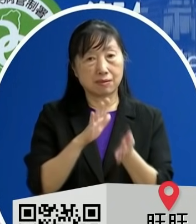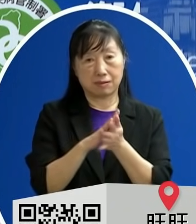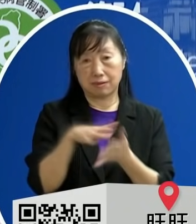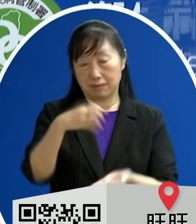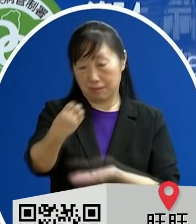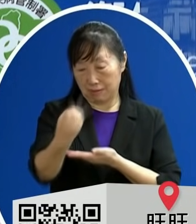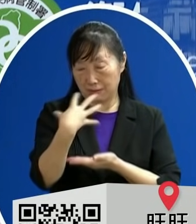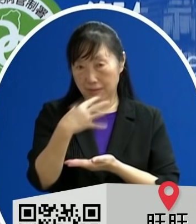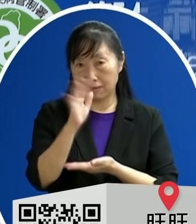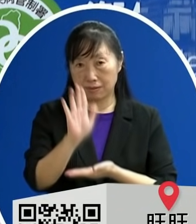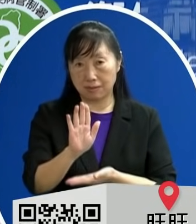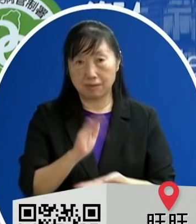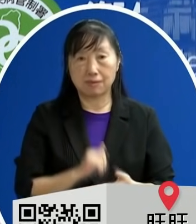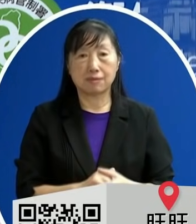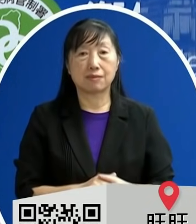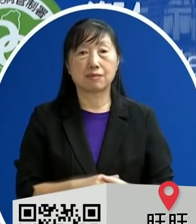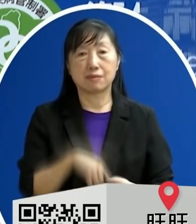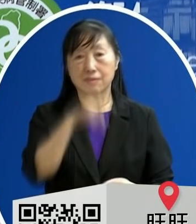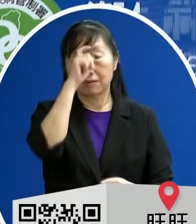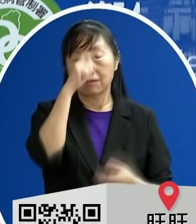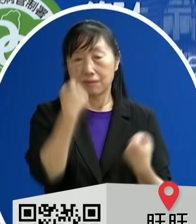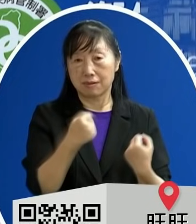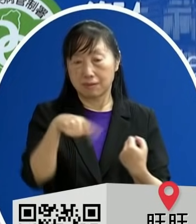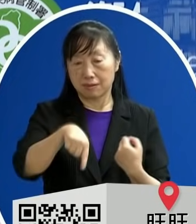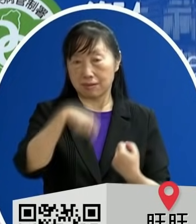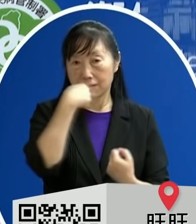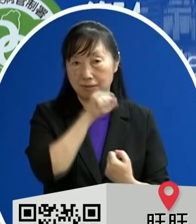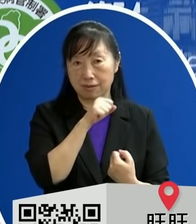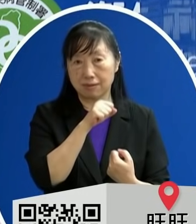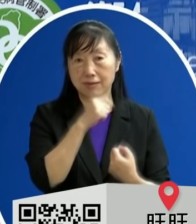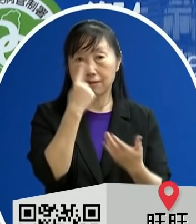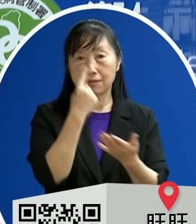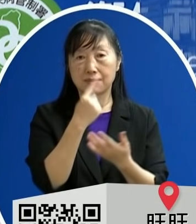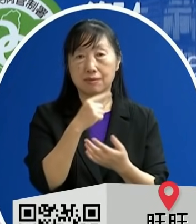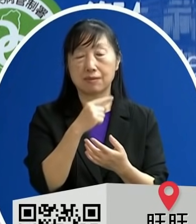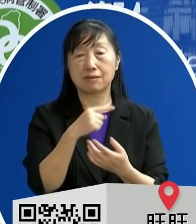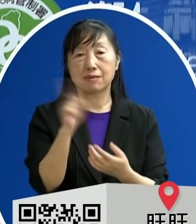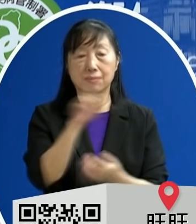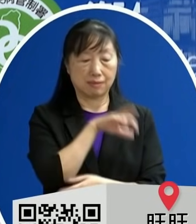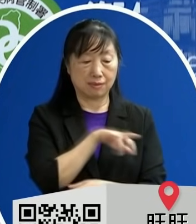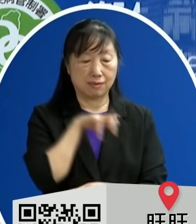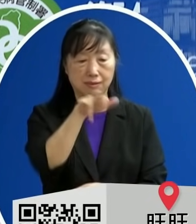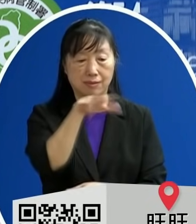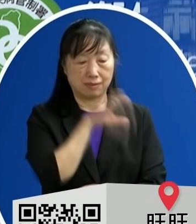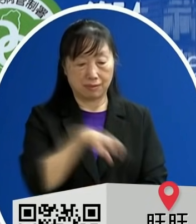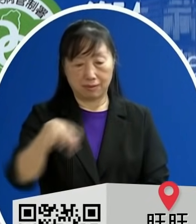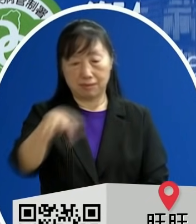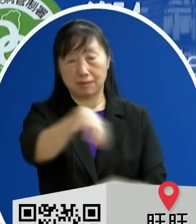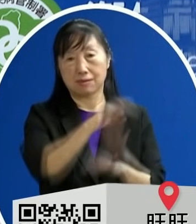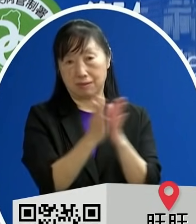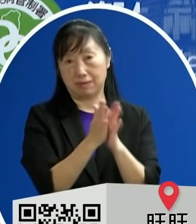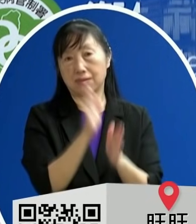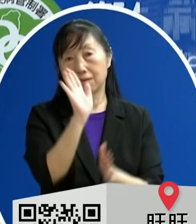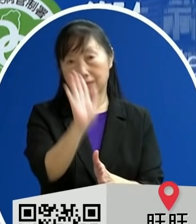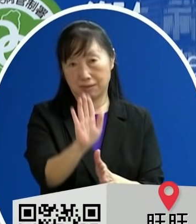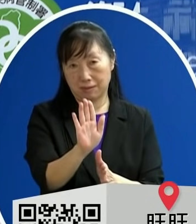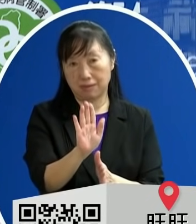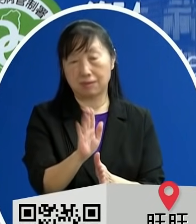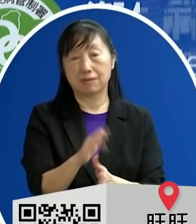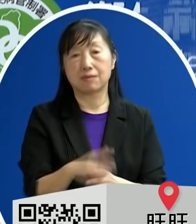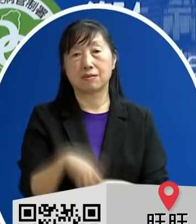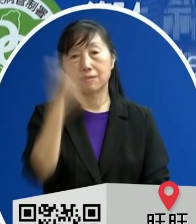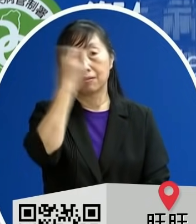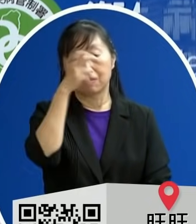建议，他是希望说在台湾各个机场各个通路里面设这样的一个筛检